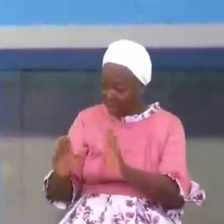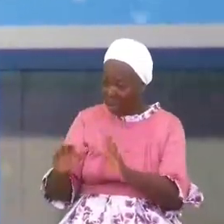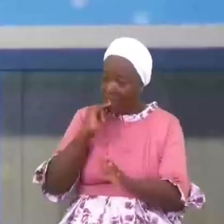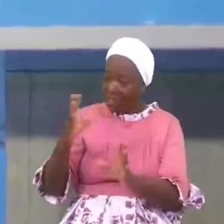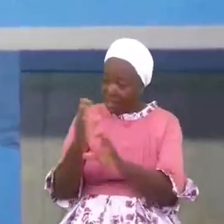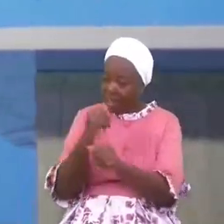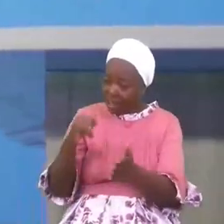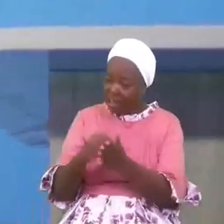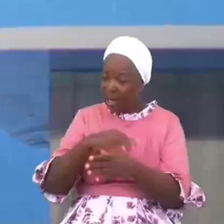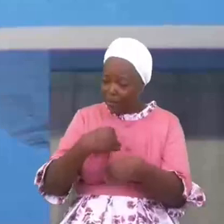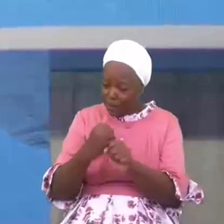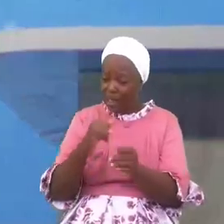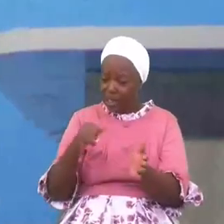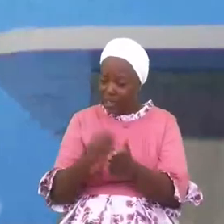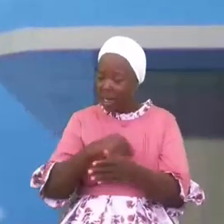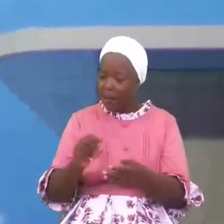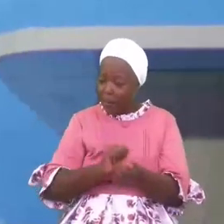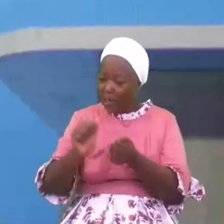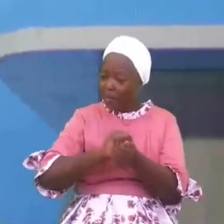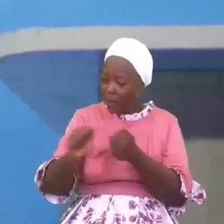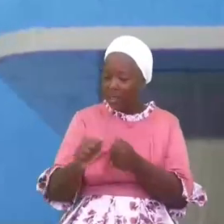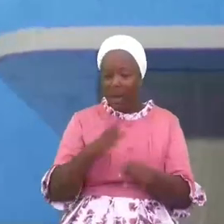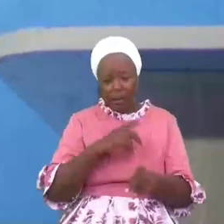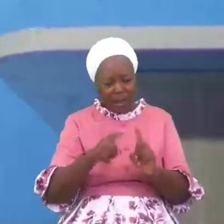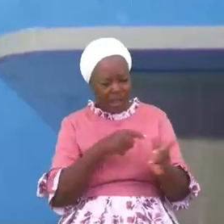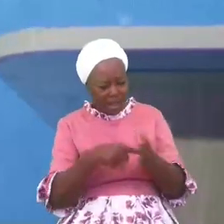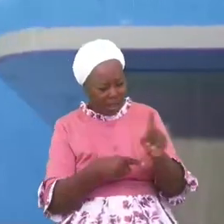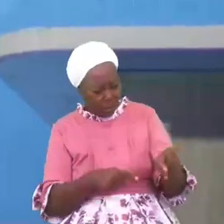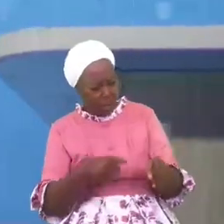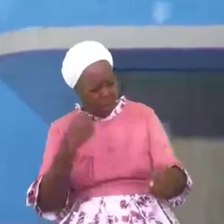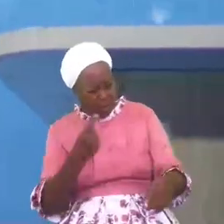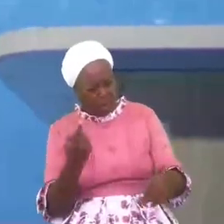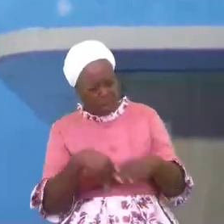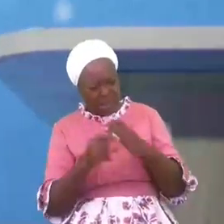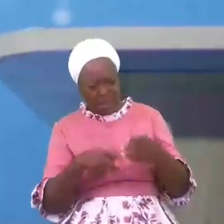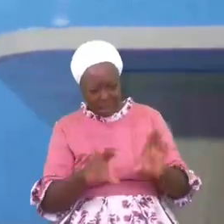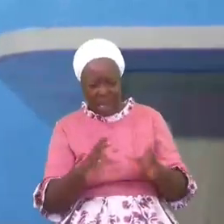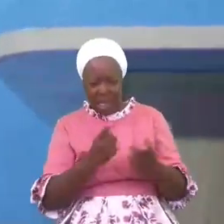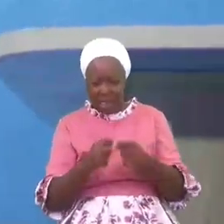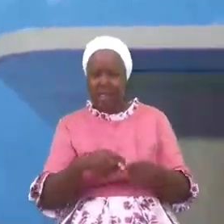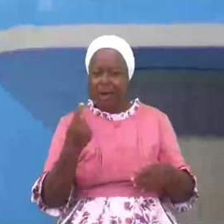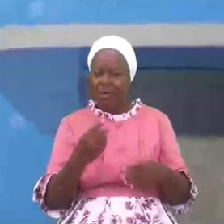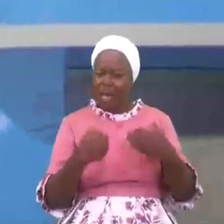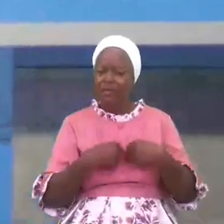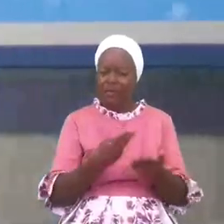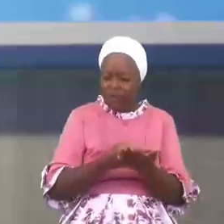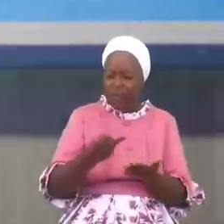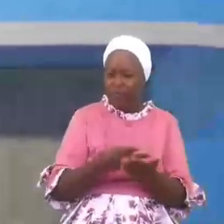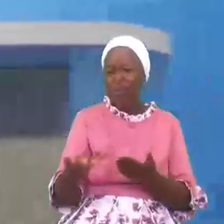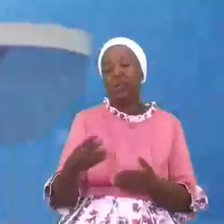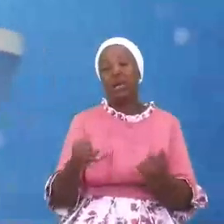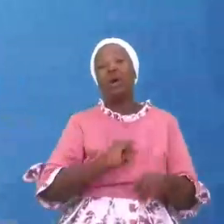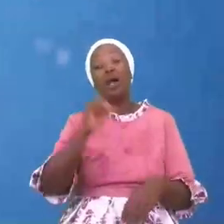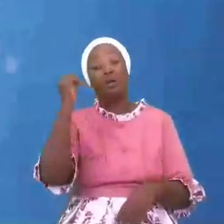il reçoit, il comprend, il reçoit des distinctions. L'autre aussi, toujours dans la classe et ayant toujours de mauvaises notes. J'ai